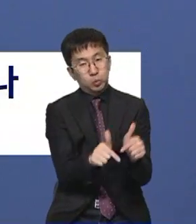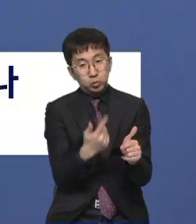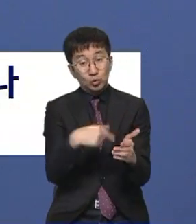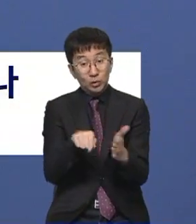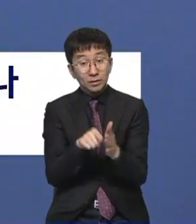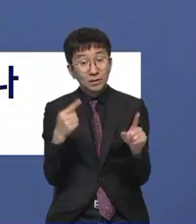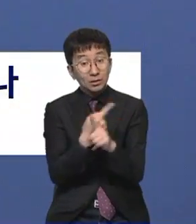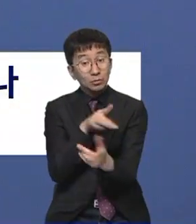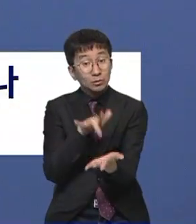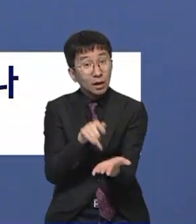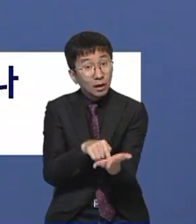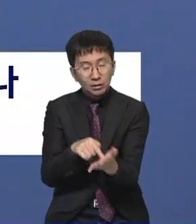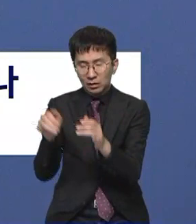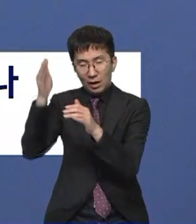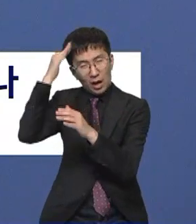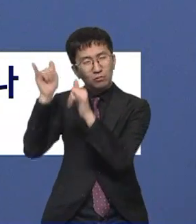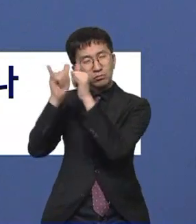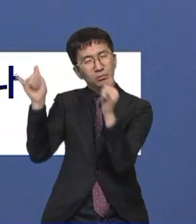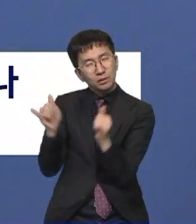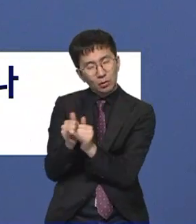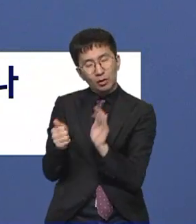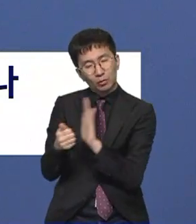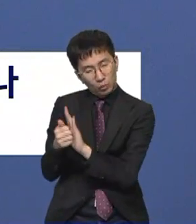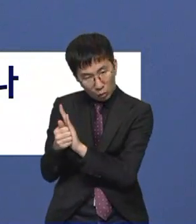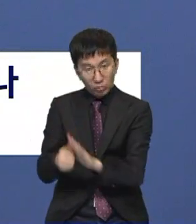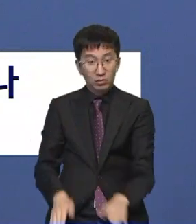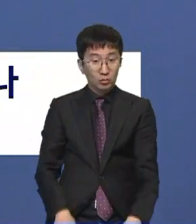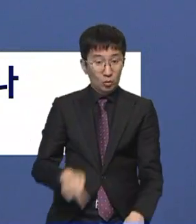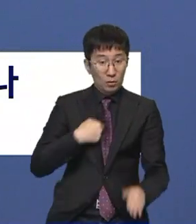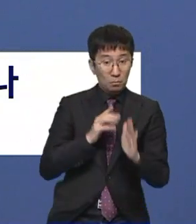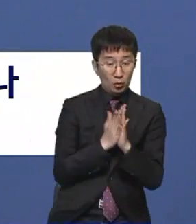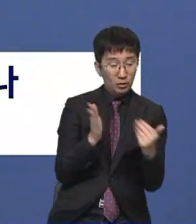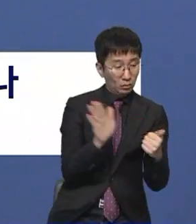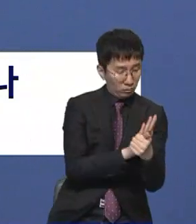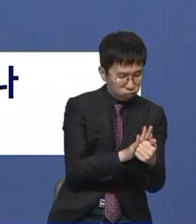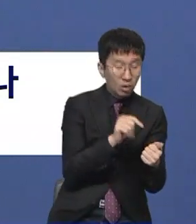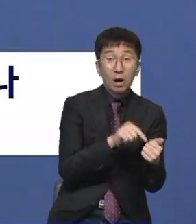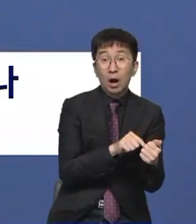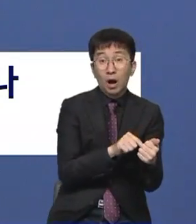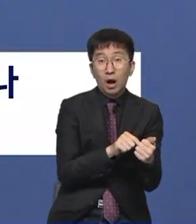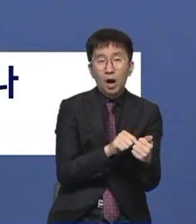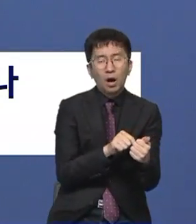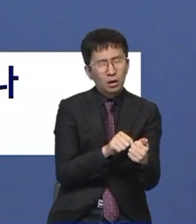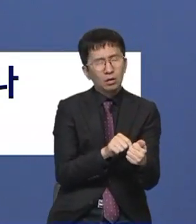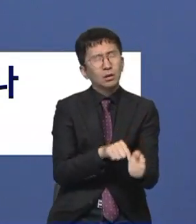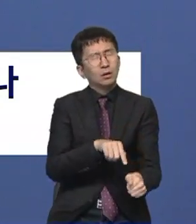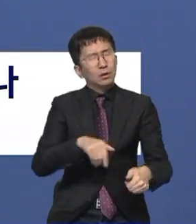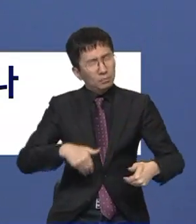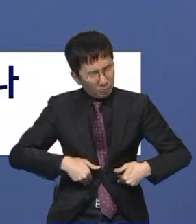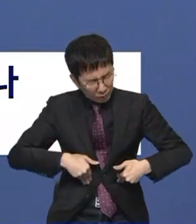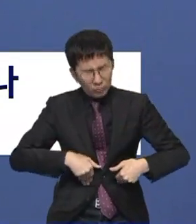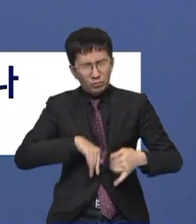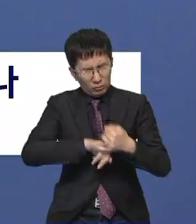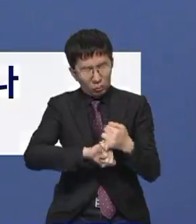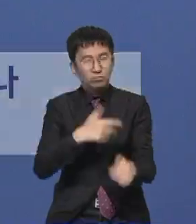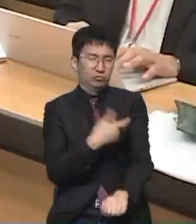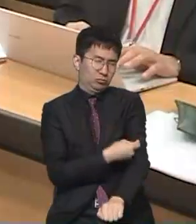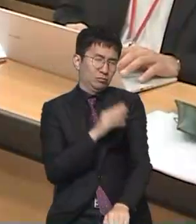사회 전체를 위해서나 본인을 위해서 효과가 있다는 점을 저희는